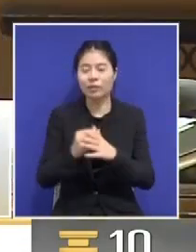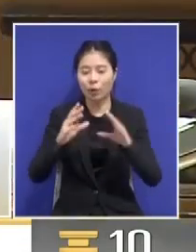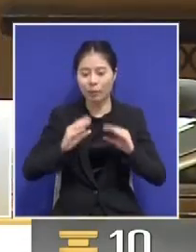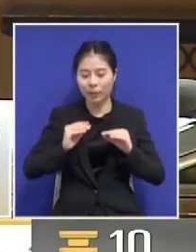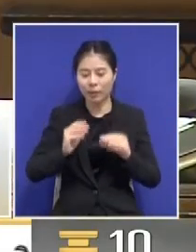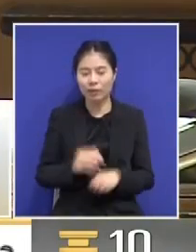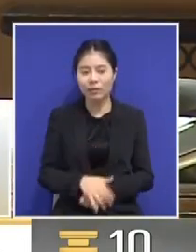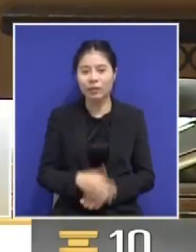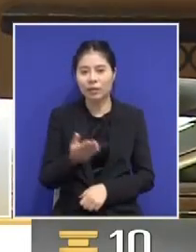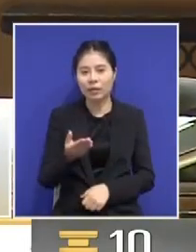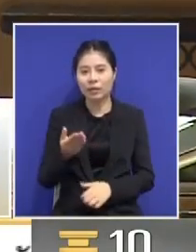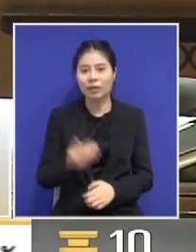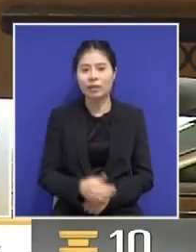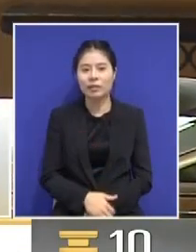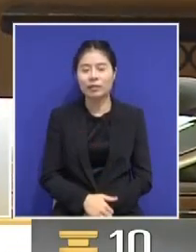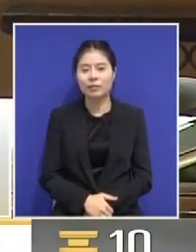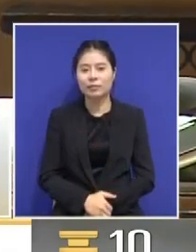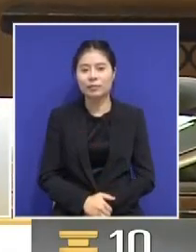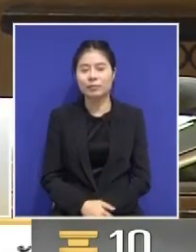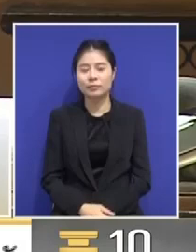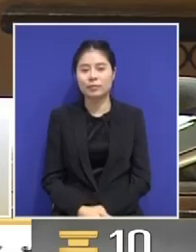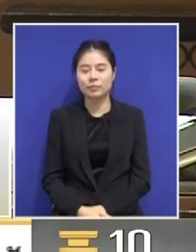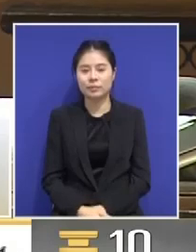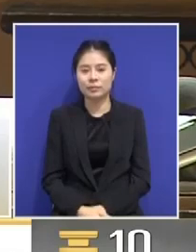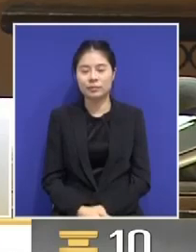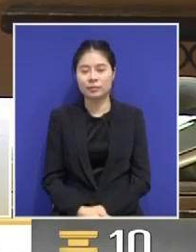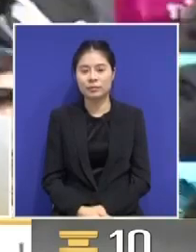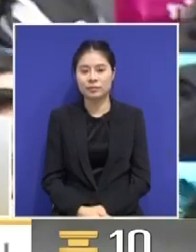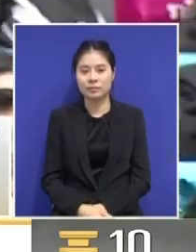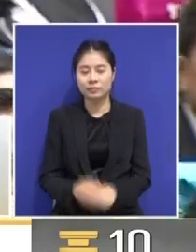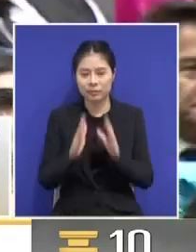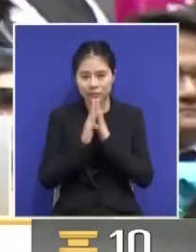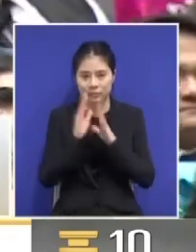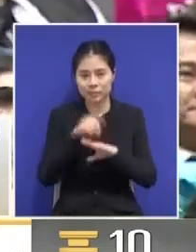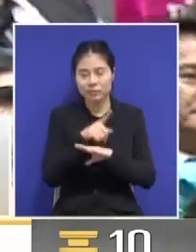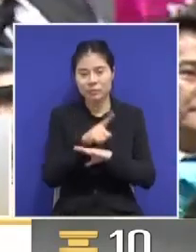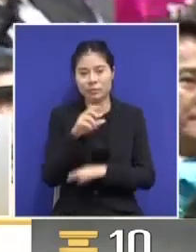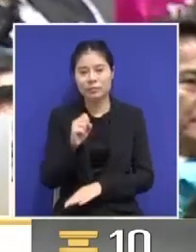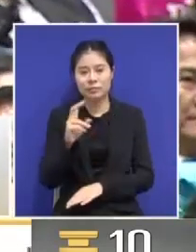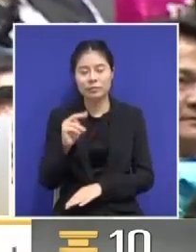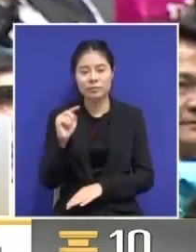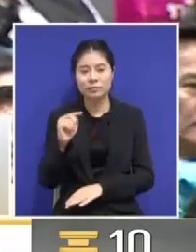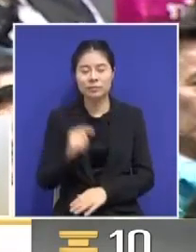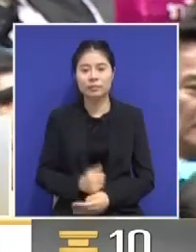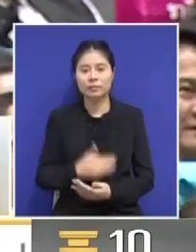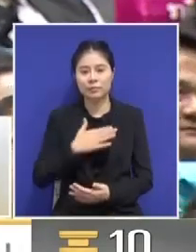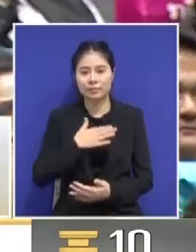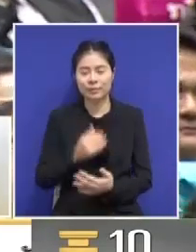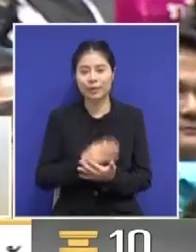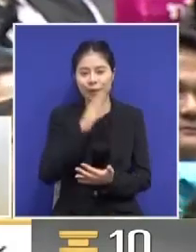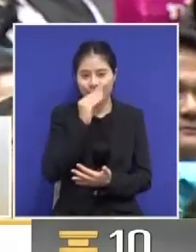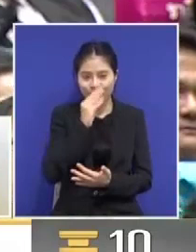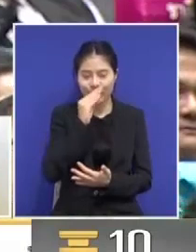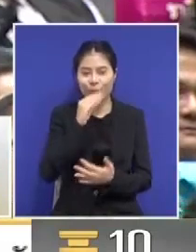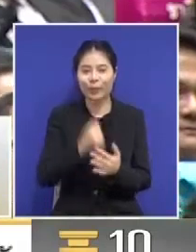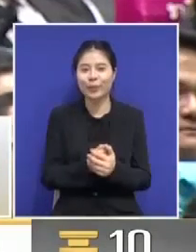ความกรุณานะฮะ ตอนนี้กับเรียนท่านประธานสภาที่รบครับถ้าหากผมพูดอะไรไปทำให้เ